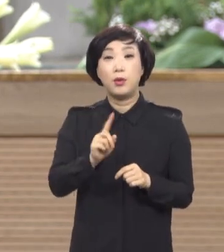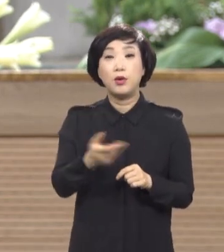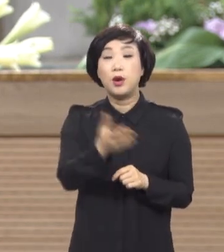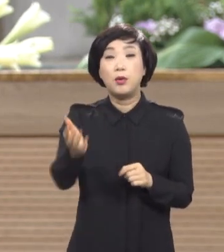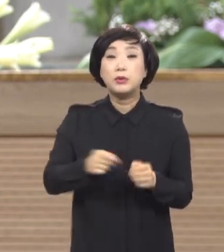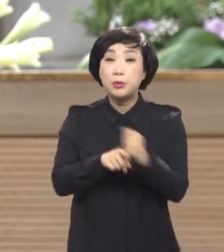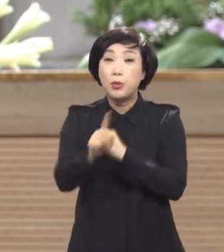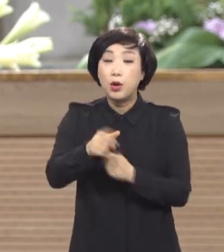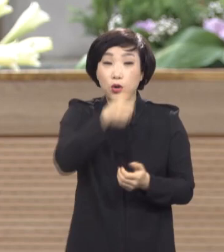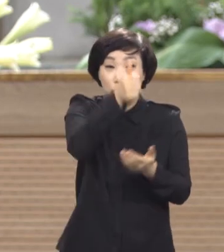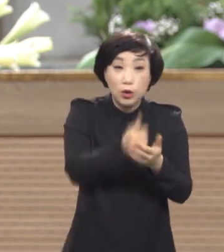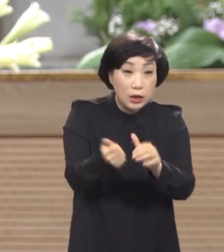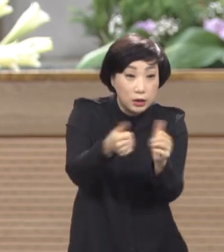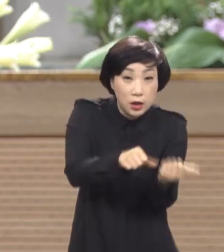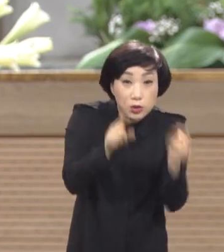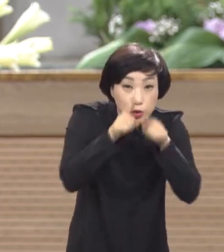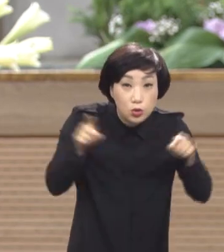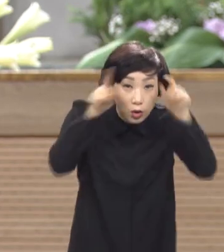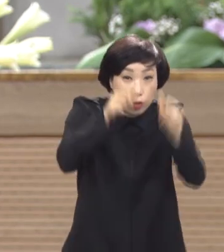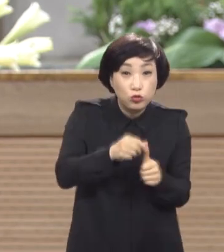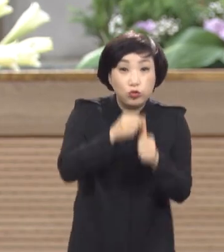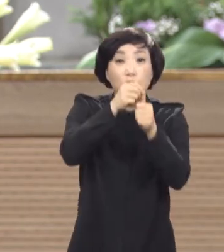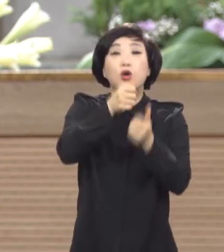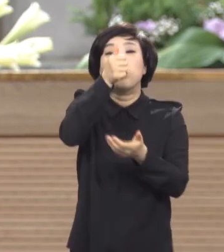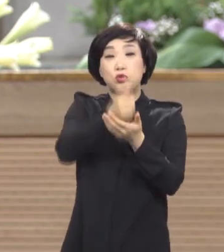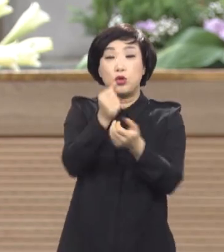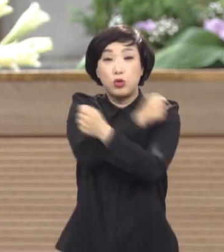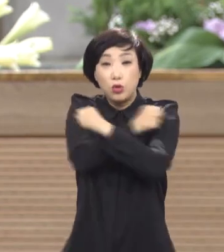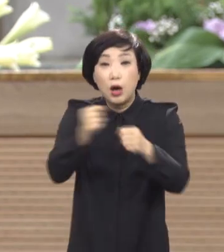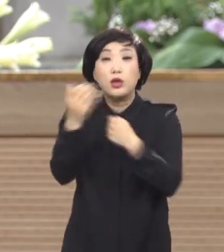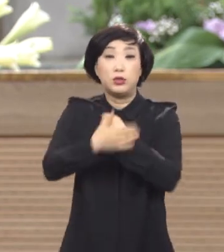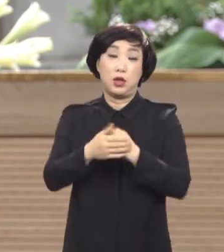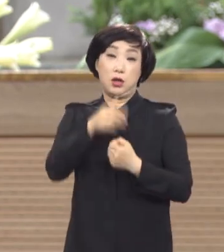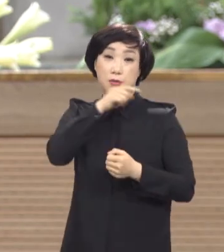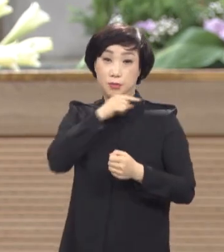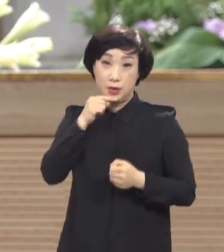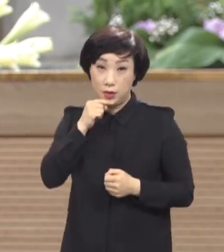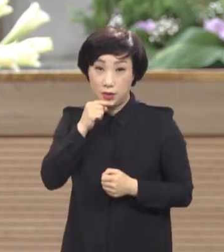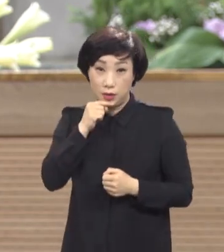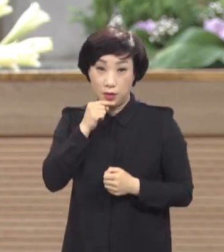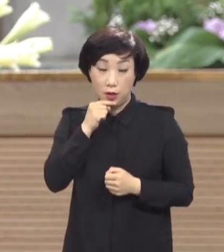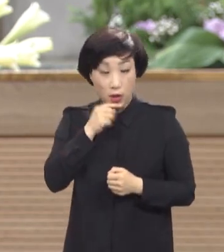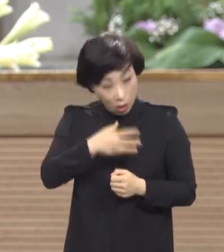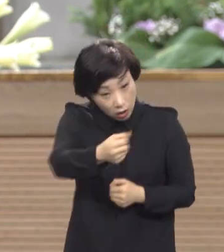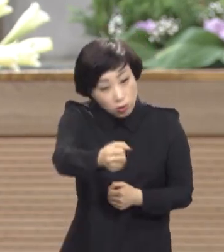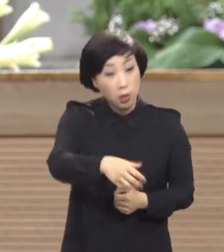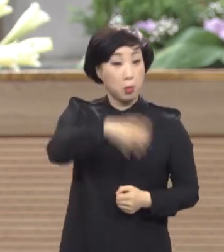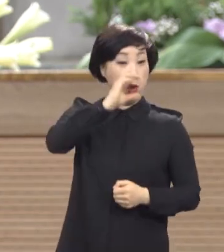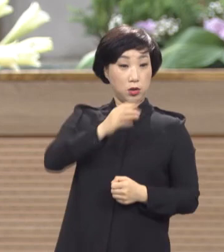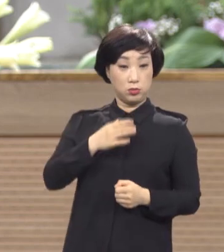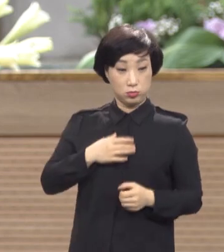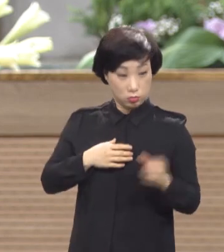사망과 지옥에서 구원하는 속죄의 은총의 피야 받아 먹어